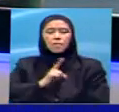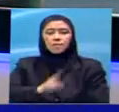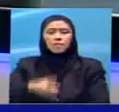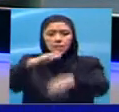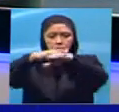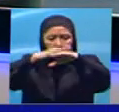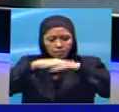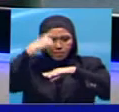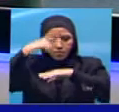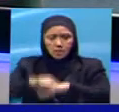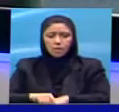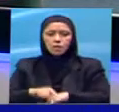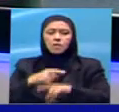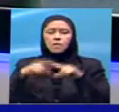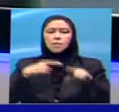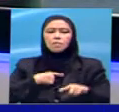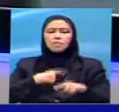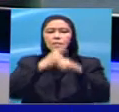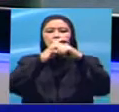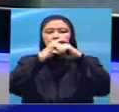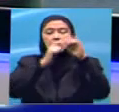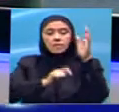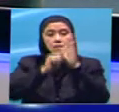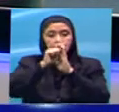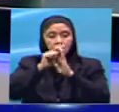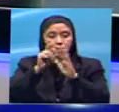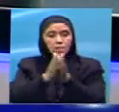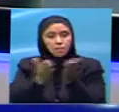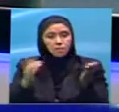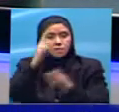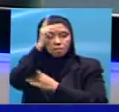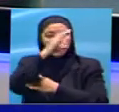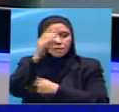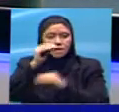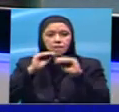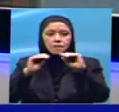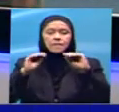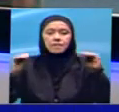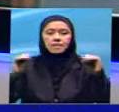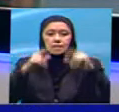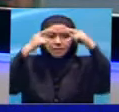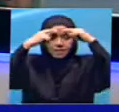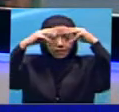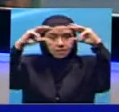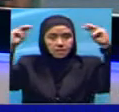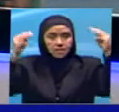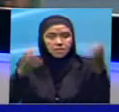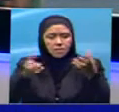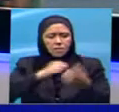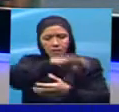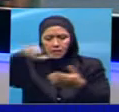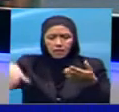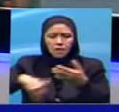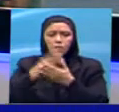berusaha mempertahan ketinggian al-quran dan ajaran-ajarannya perdana menteri Datuk Seri Najib Tun Razak mahu segala bentuk